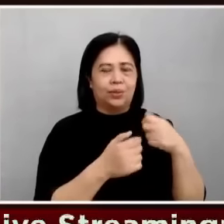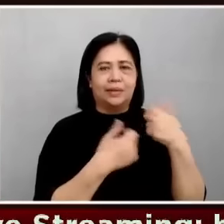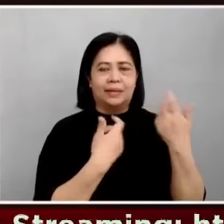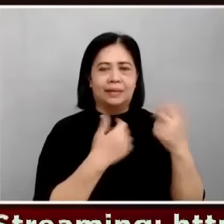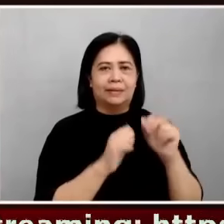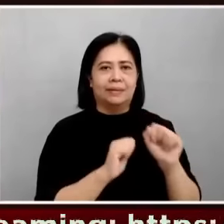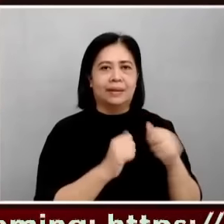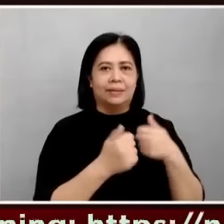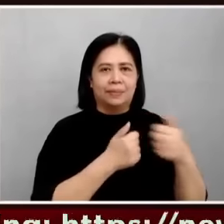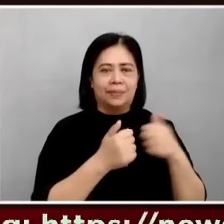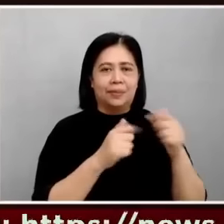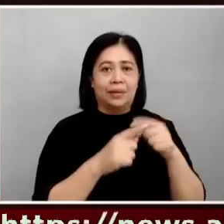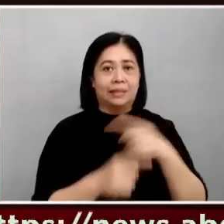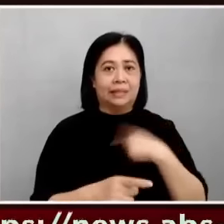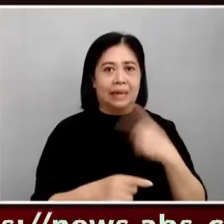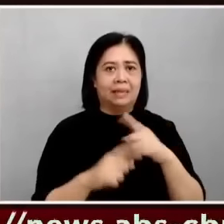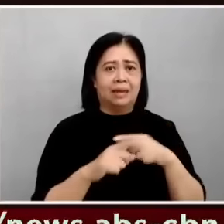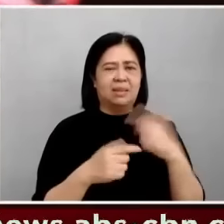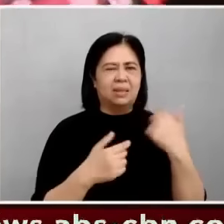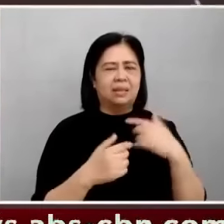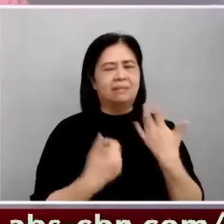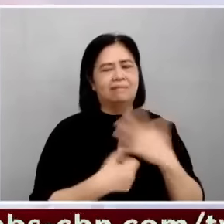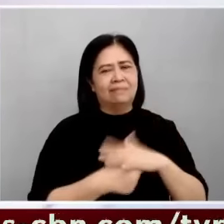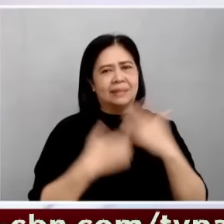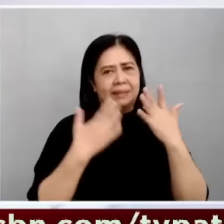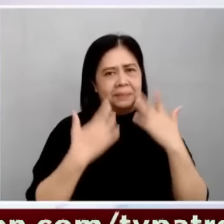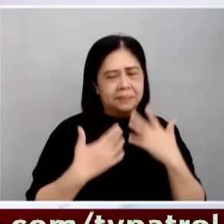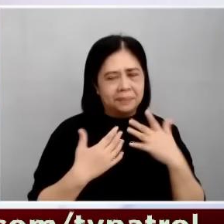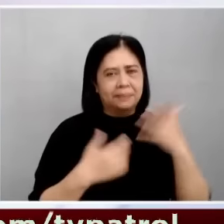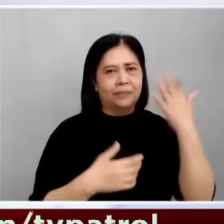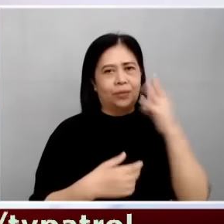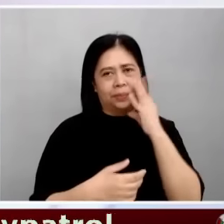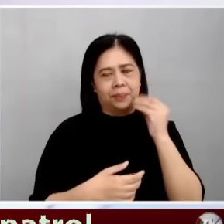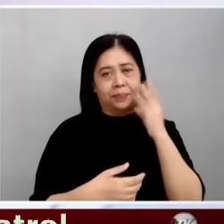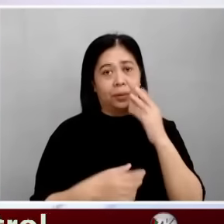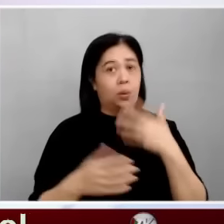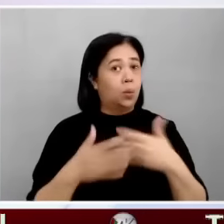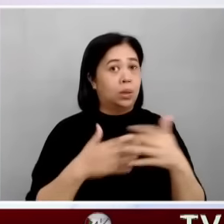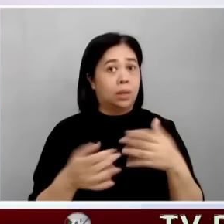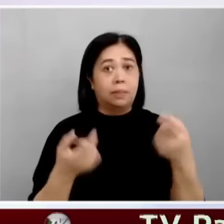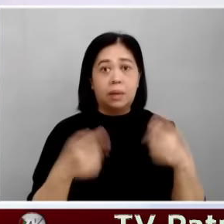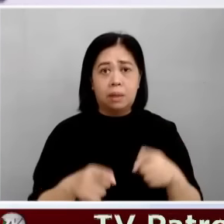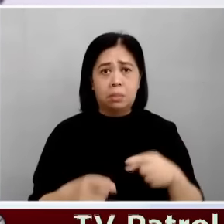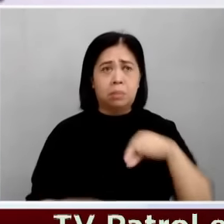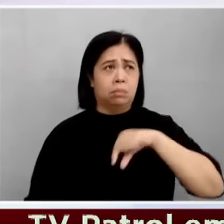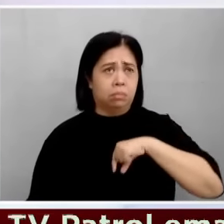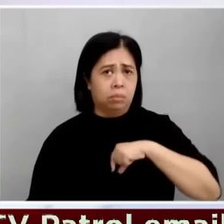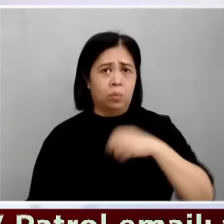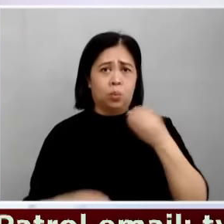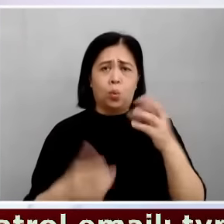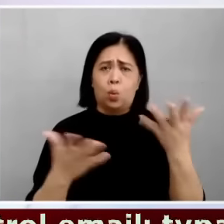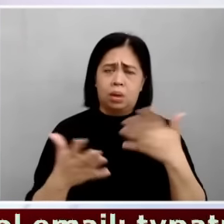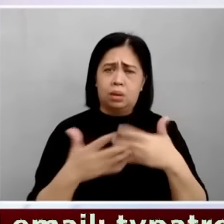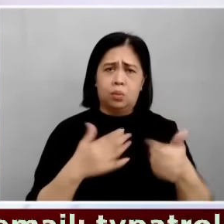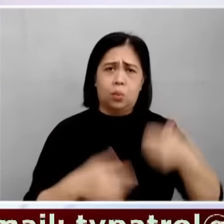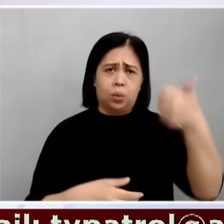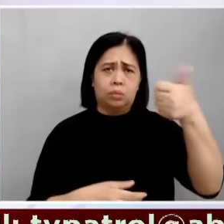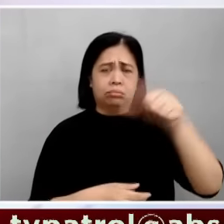at nilalabanan ang lungkot at pressure. Whatever happens, may medal man o wala, manalo man or